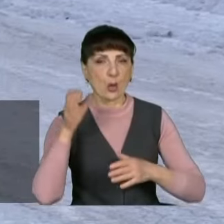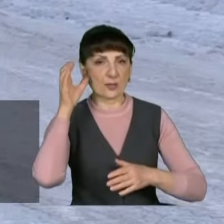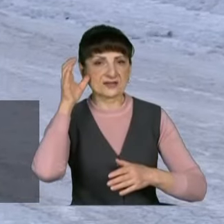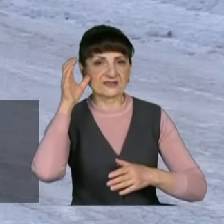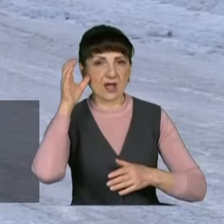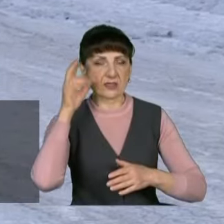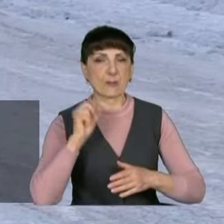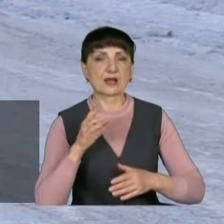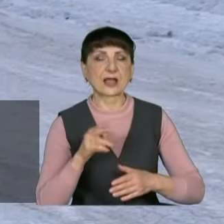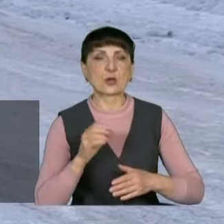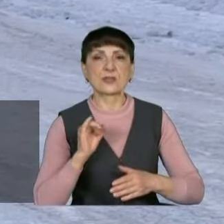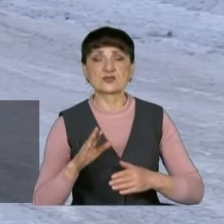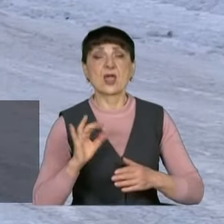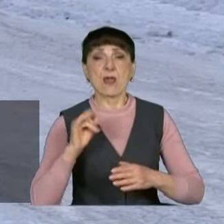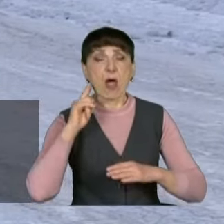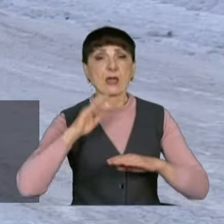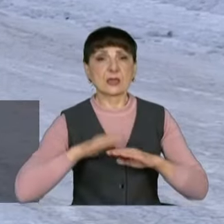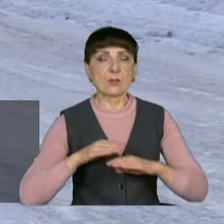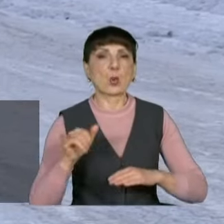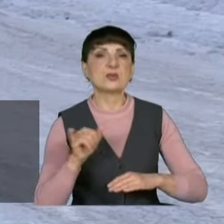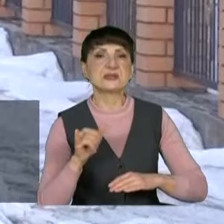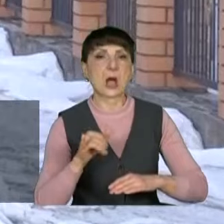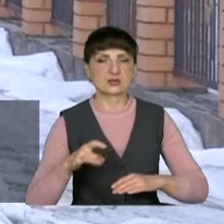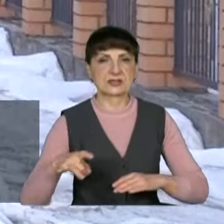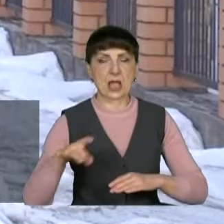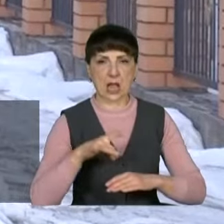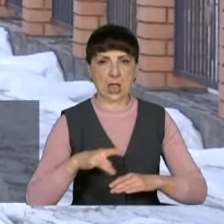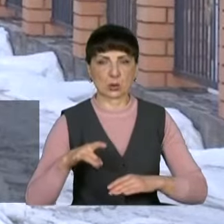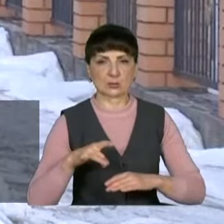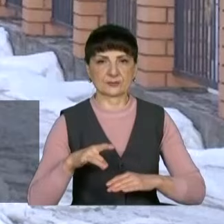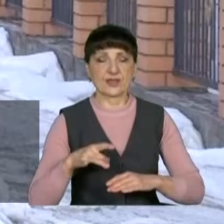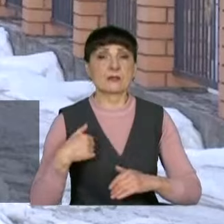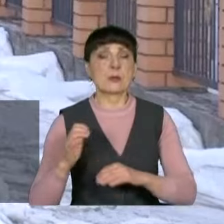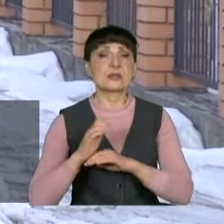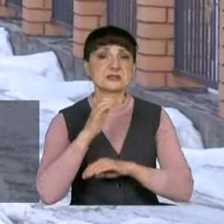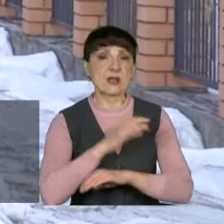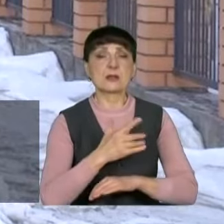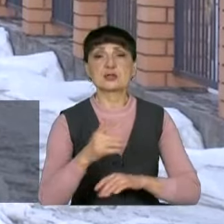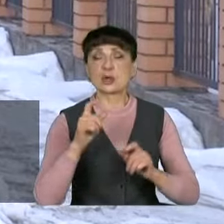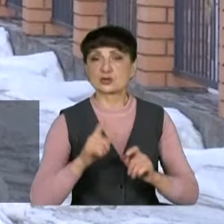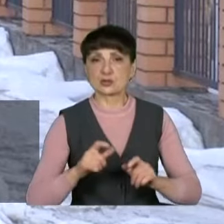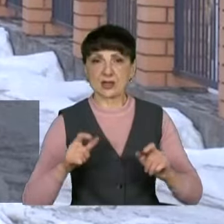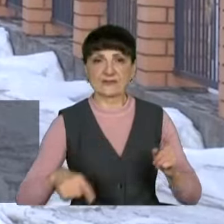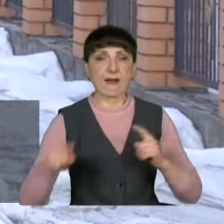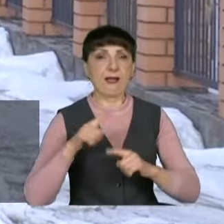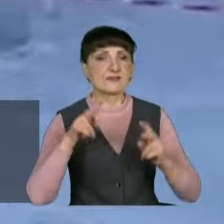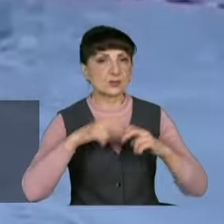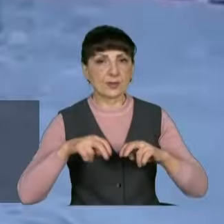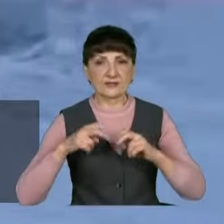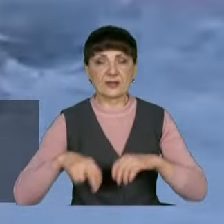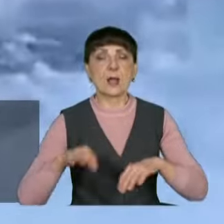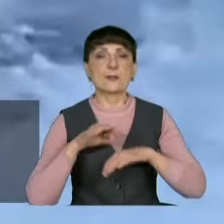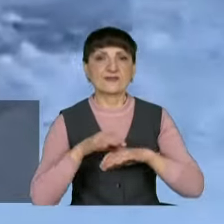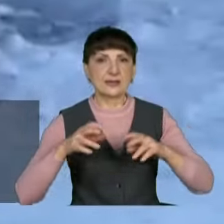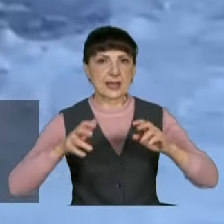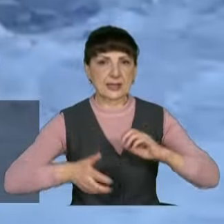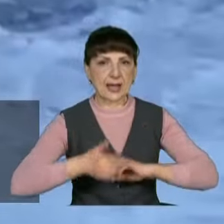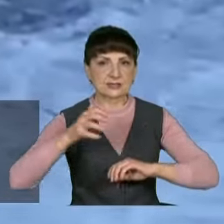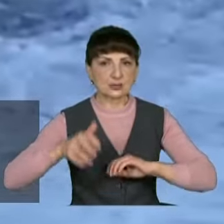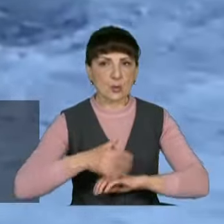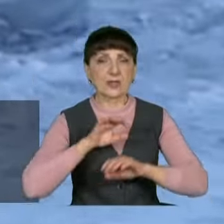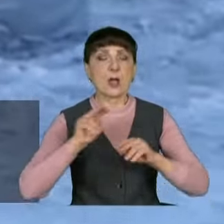Багдату Кабденовичу и акиму Лытауского района Аманжулу Батырбековичу. Нам прислали несколько человек. Они все проверили и провели раскопки.